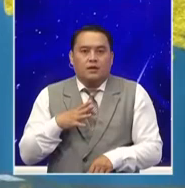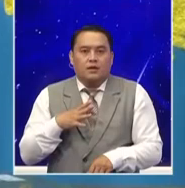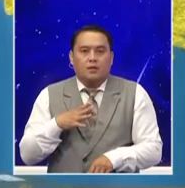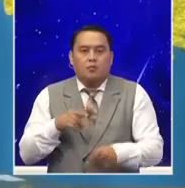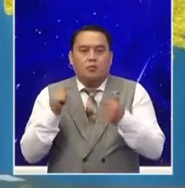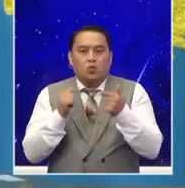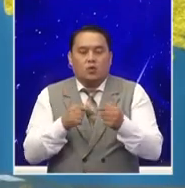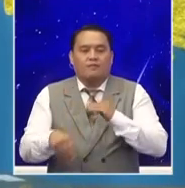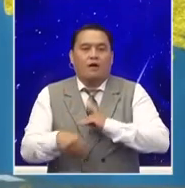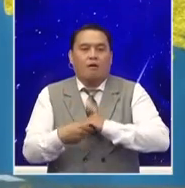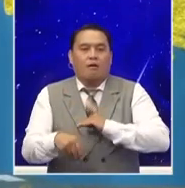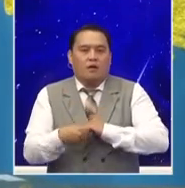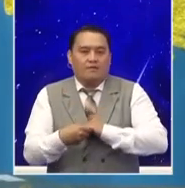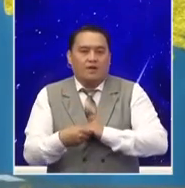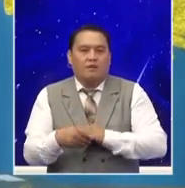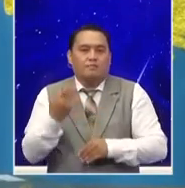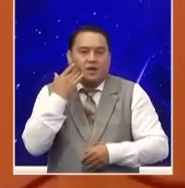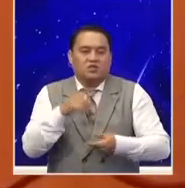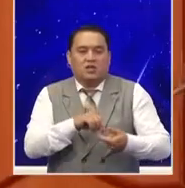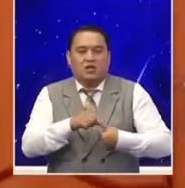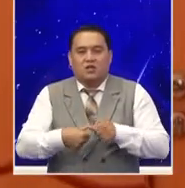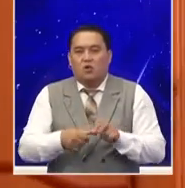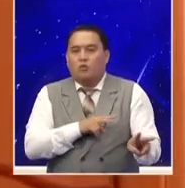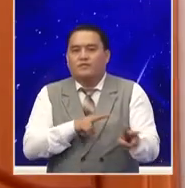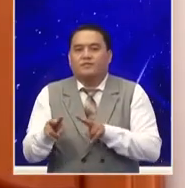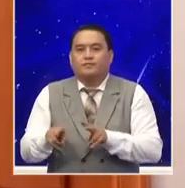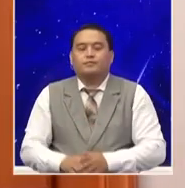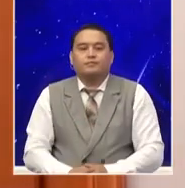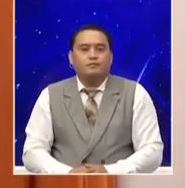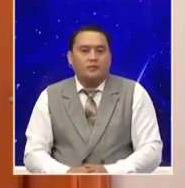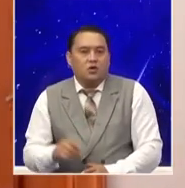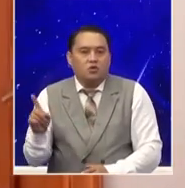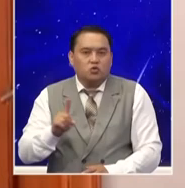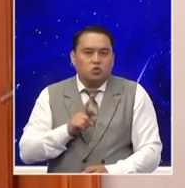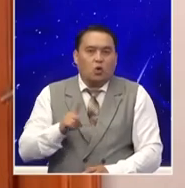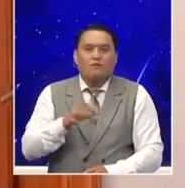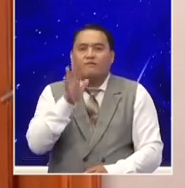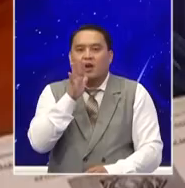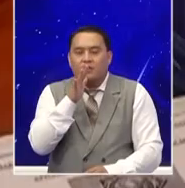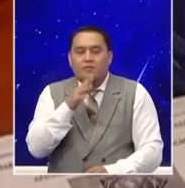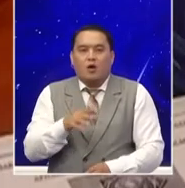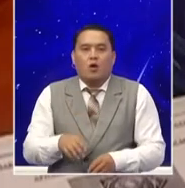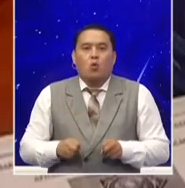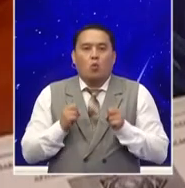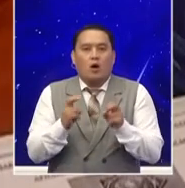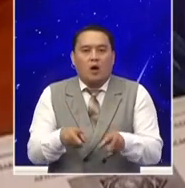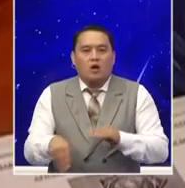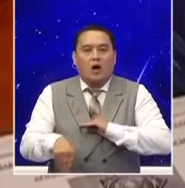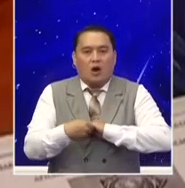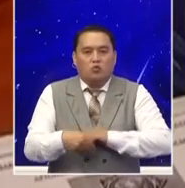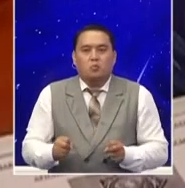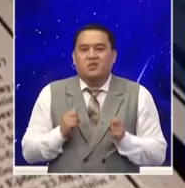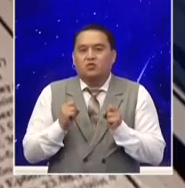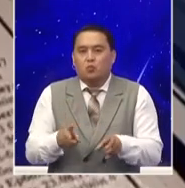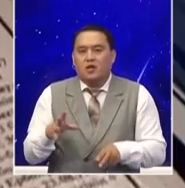противодействия коррупции проводить постоянно. В ходе заседания было отмечено, что за отчетный период к уголовной ответственности за коррупционные